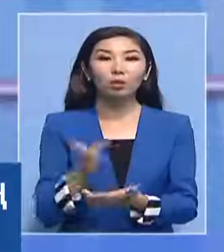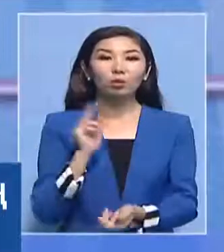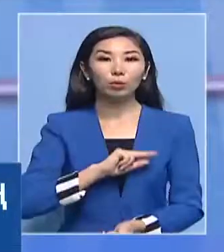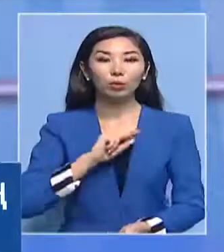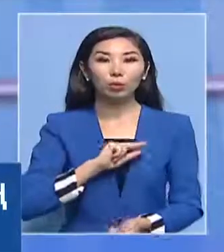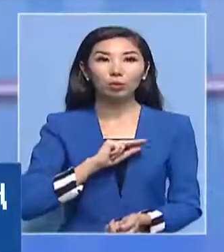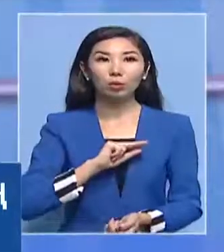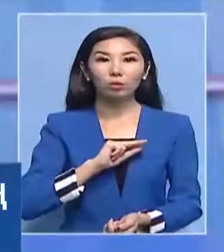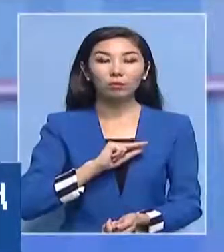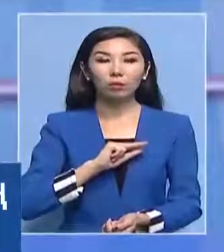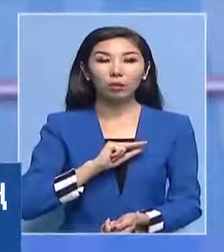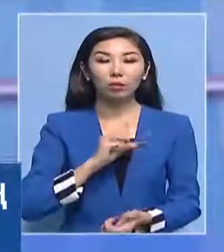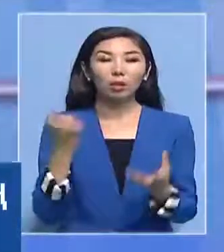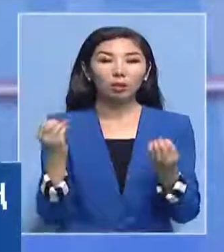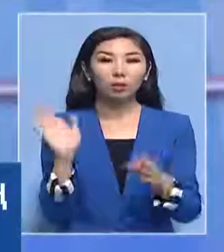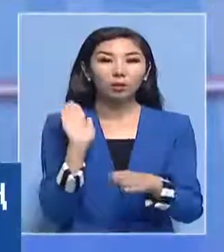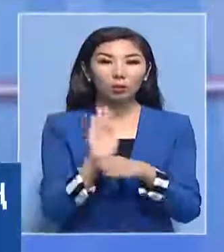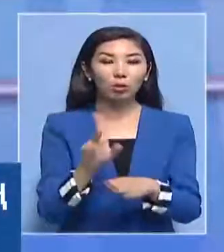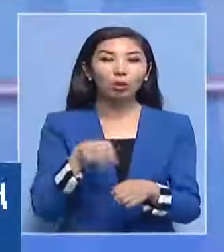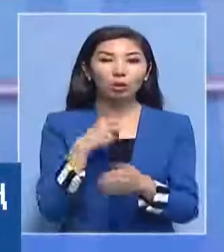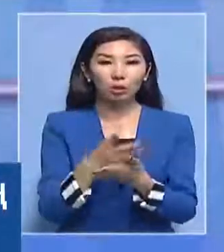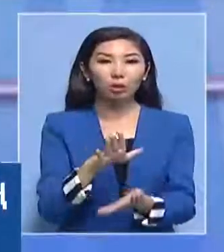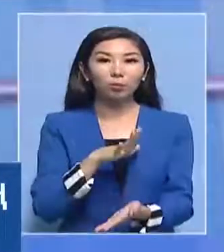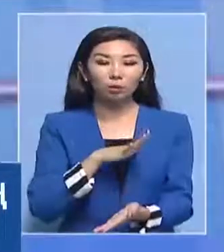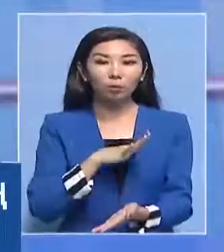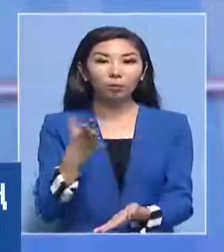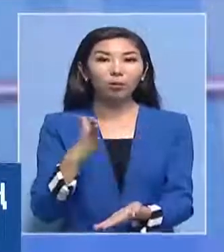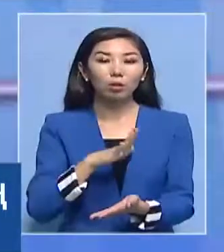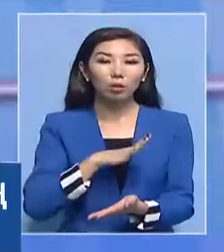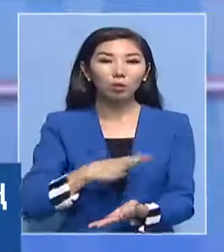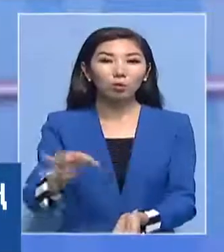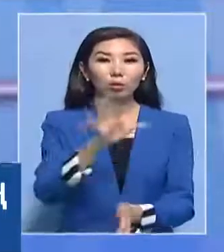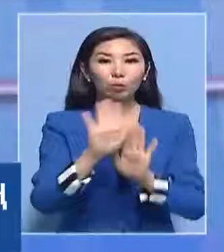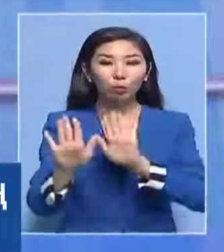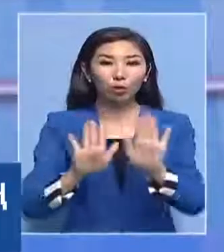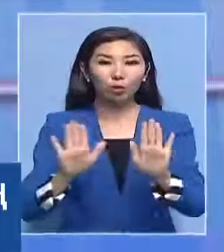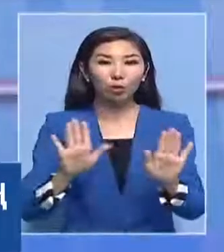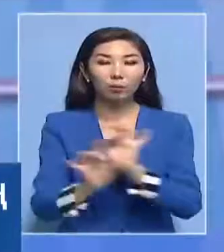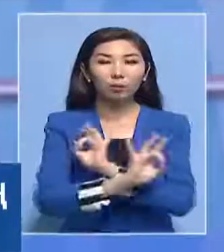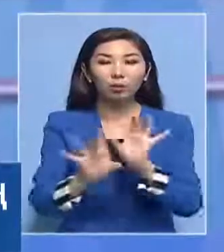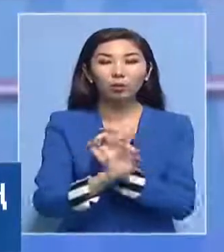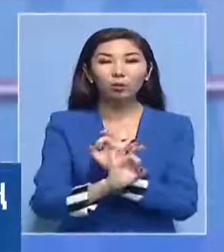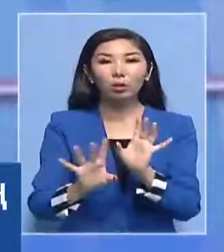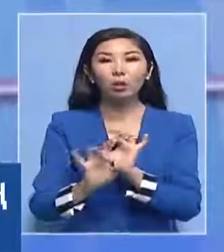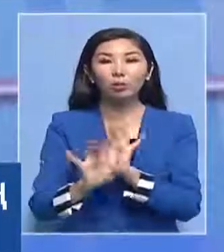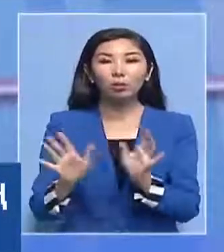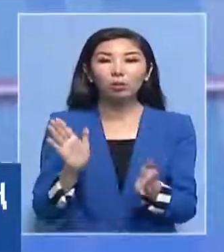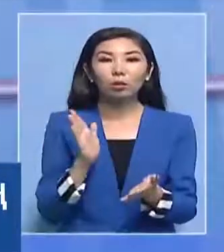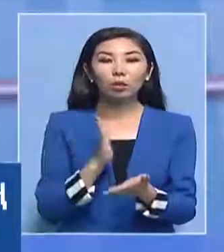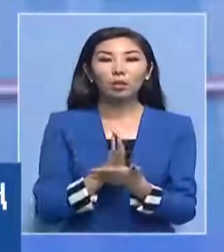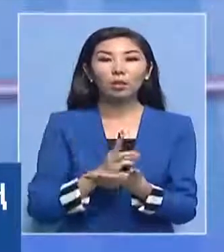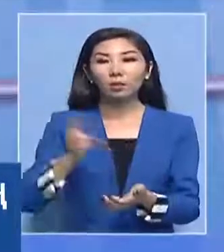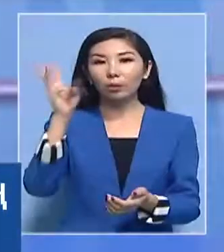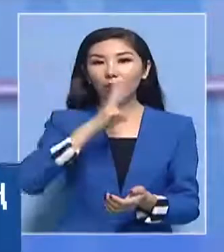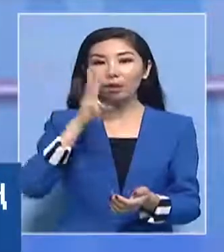жұмысын негізге қою. Тағы басқалар сұрақтар қойылды. Енді облыстық мұражайға келсек, ол енді бюджеттік мекеме, олардың енді жалақы